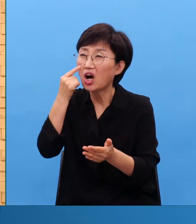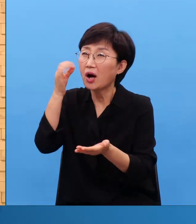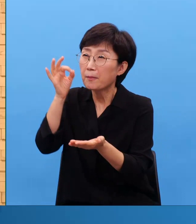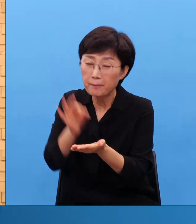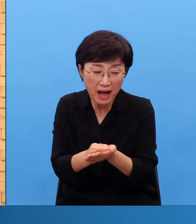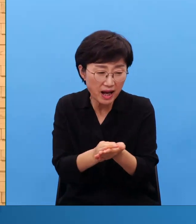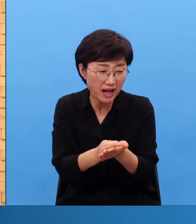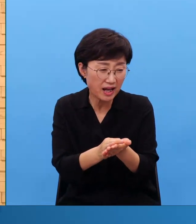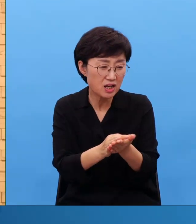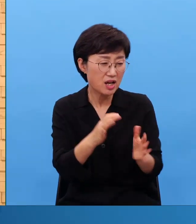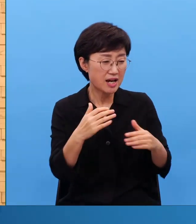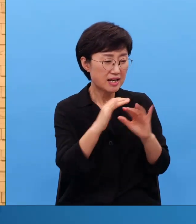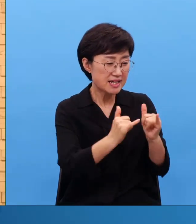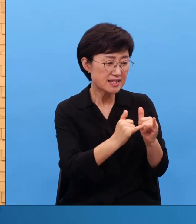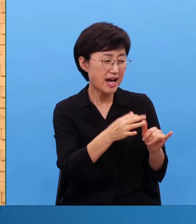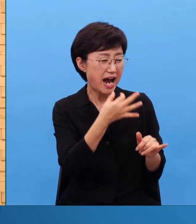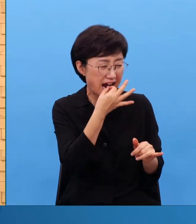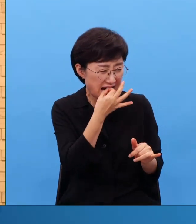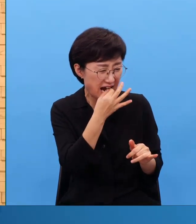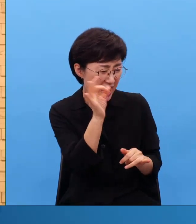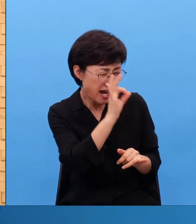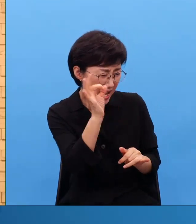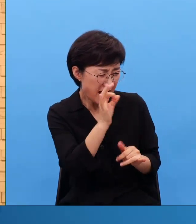physical things. 여러분의